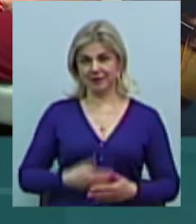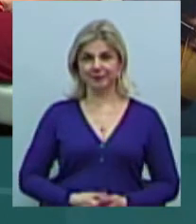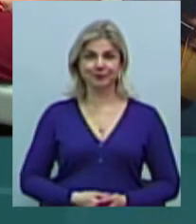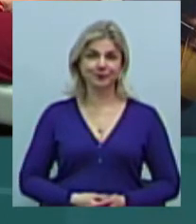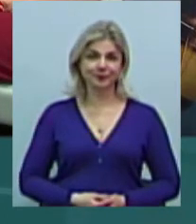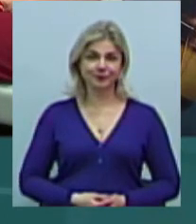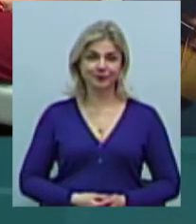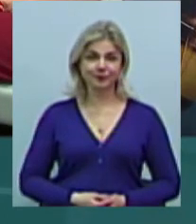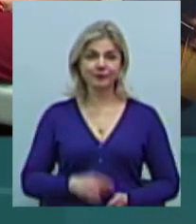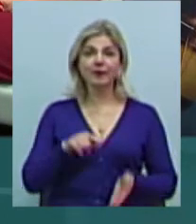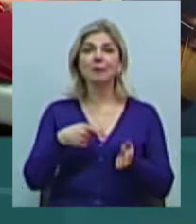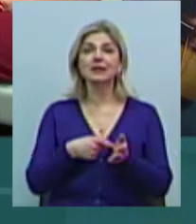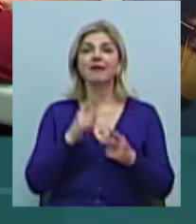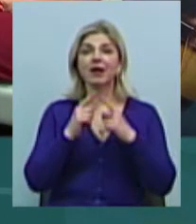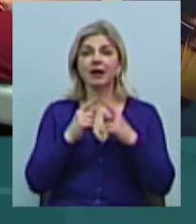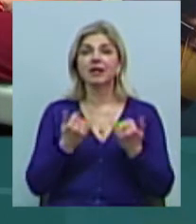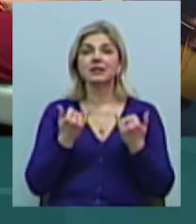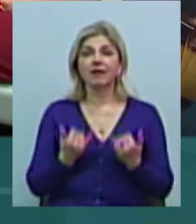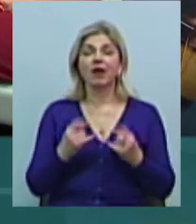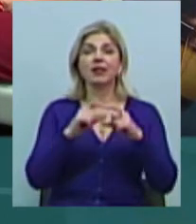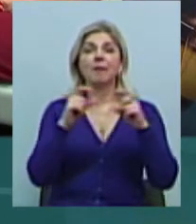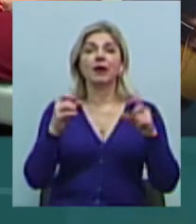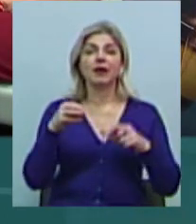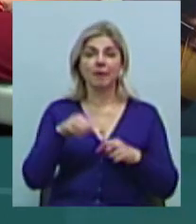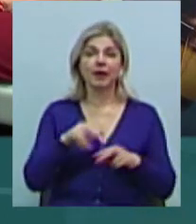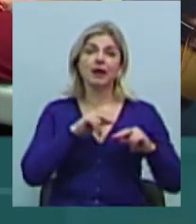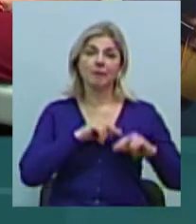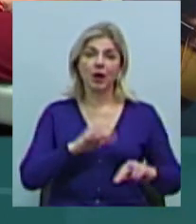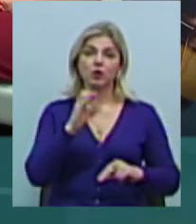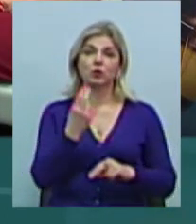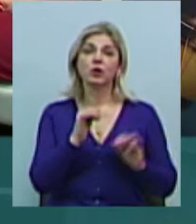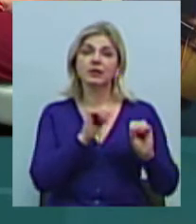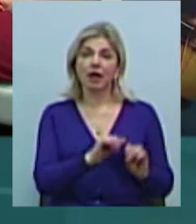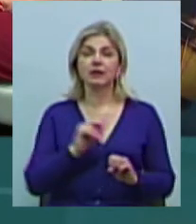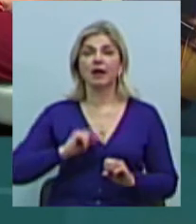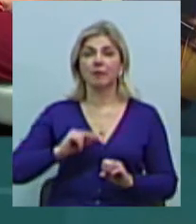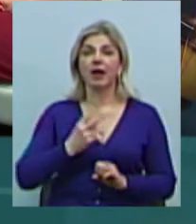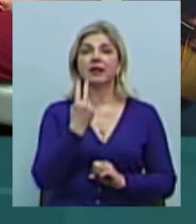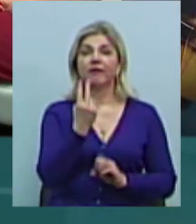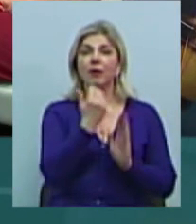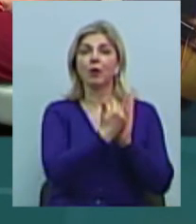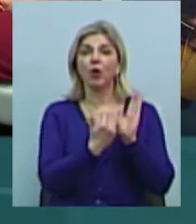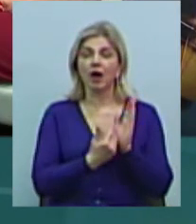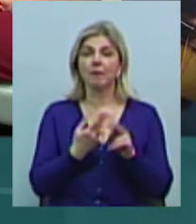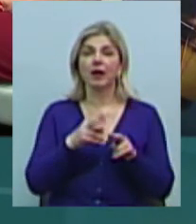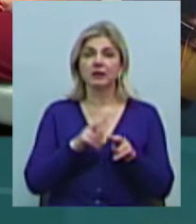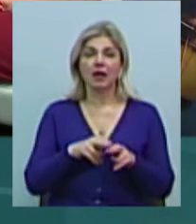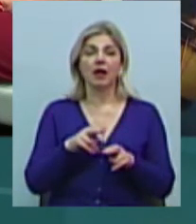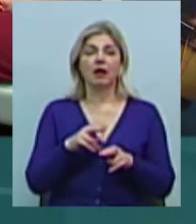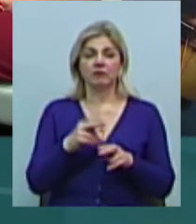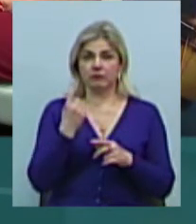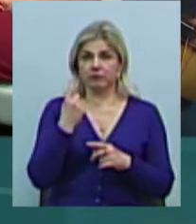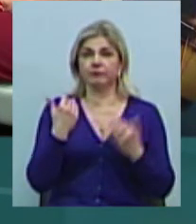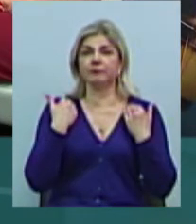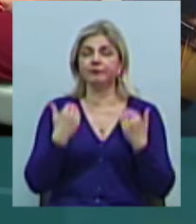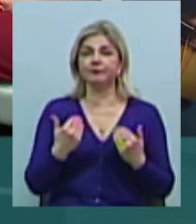Значить, в місцевій раді на сьогодні в департаменті праці та соціального захисту працюють дві програми. Це програма найбільш така потужна,